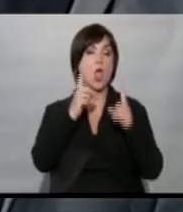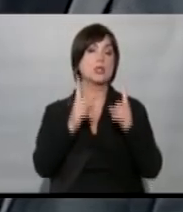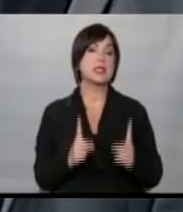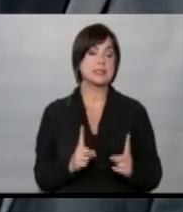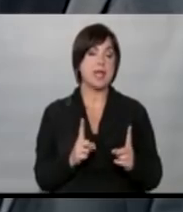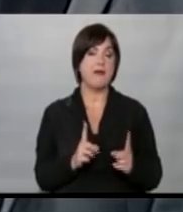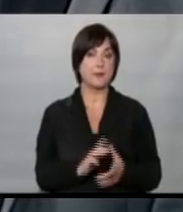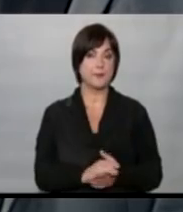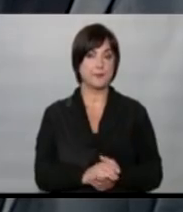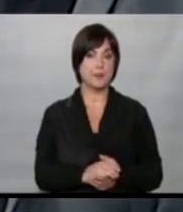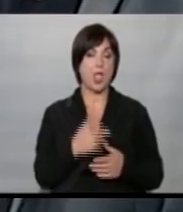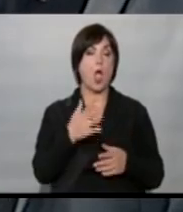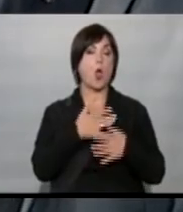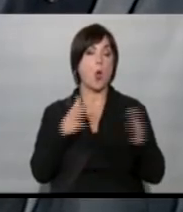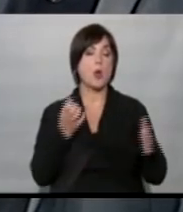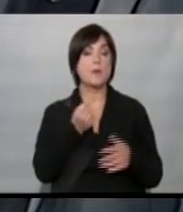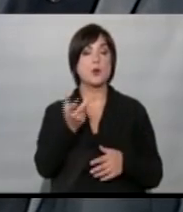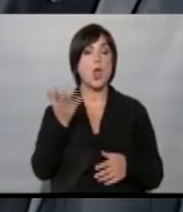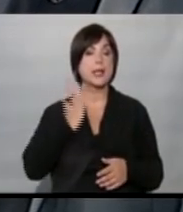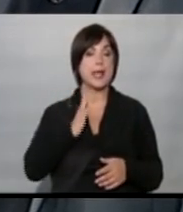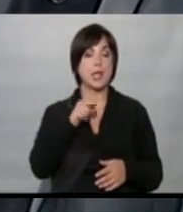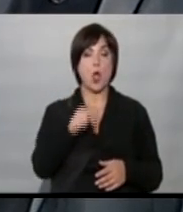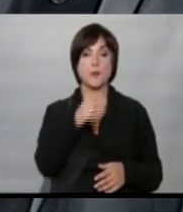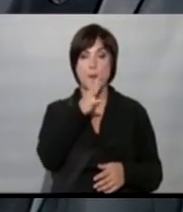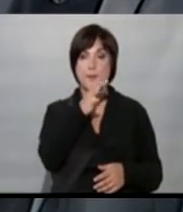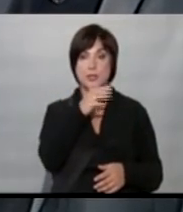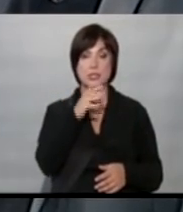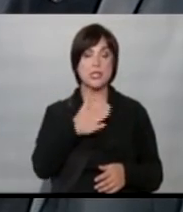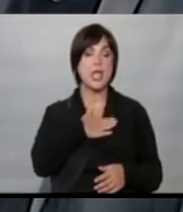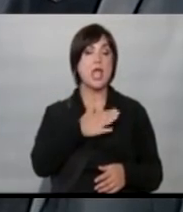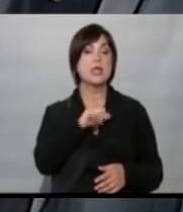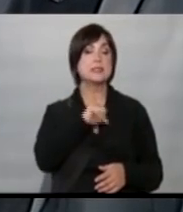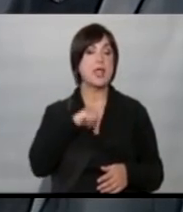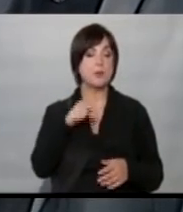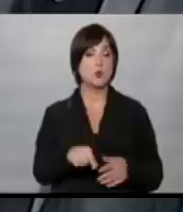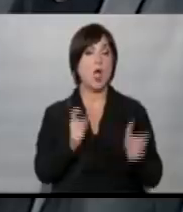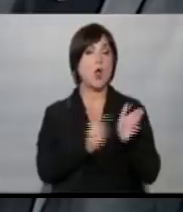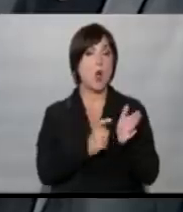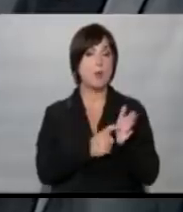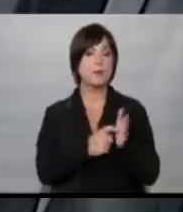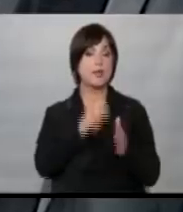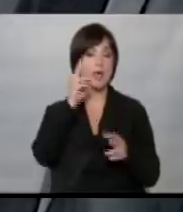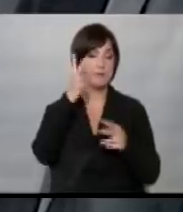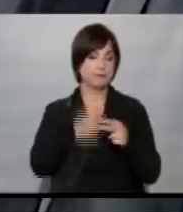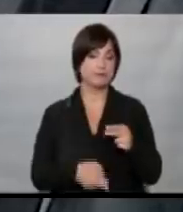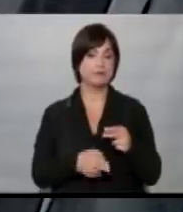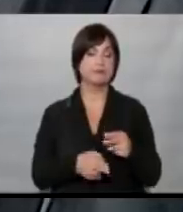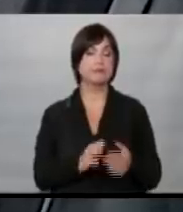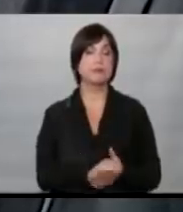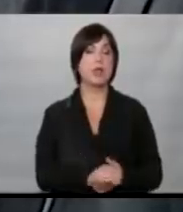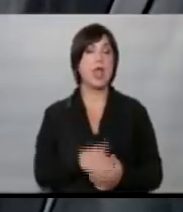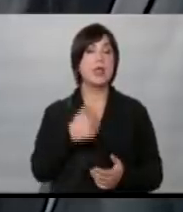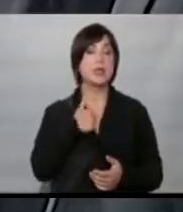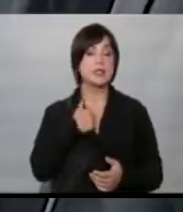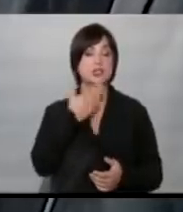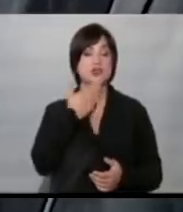на голем број на граѓани од Македонија. Ние тоа сами овде го бараме да престане. Затоа што нам